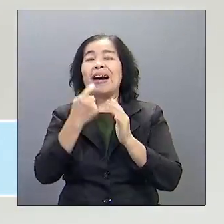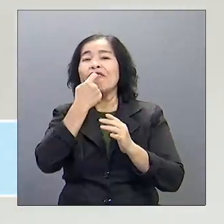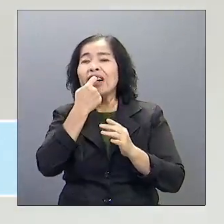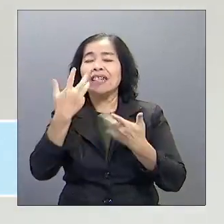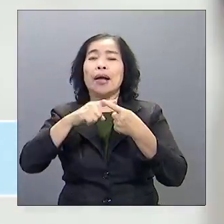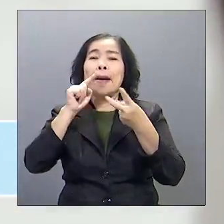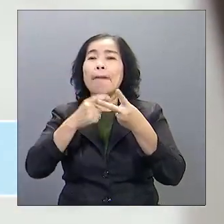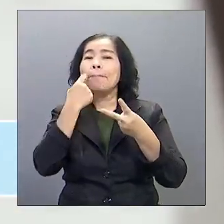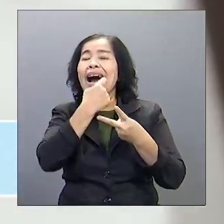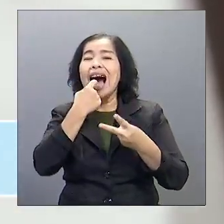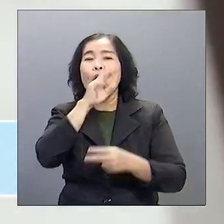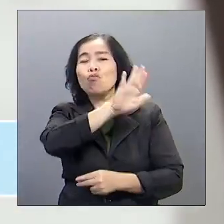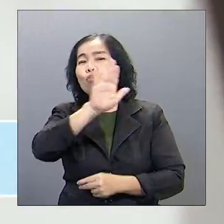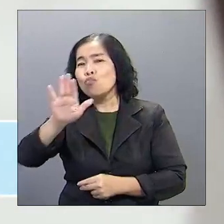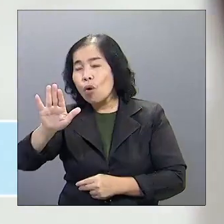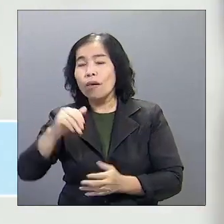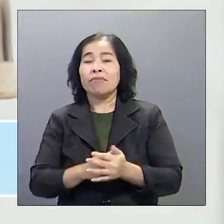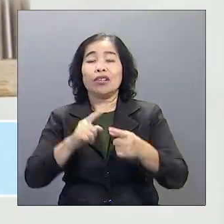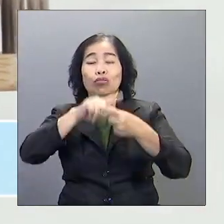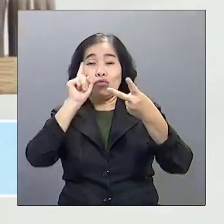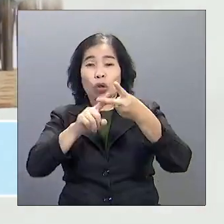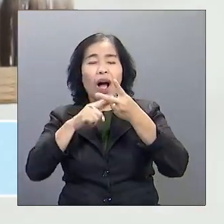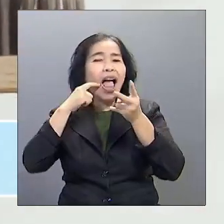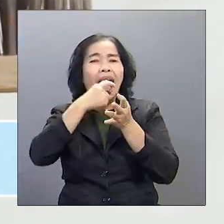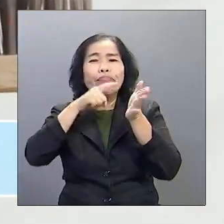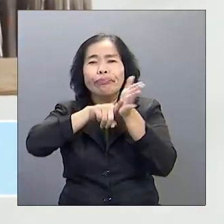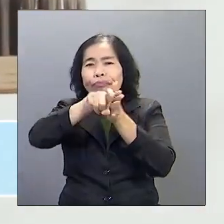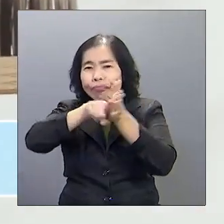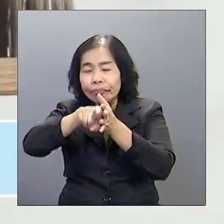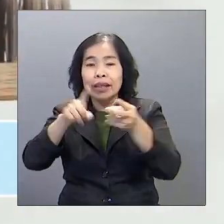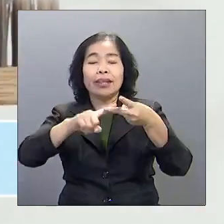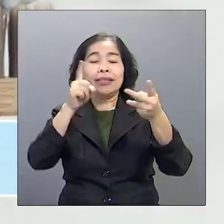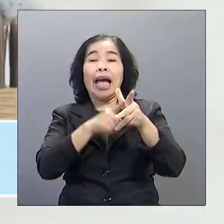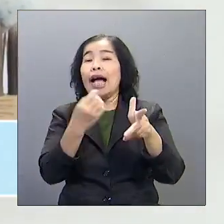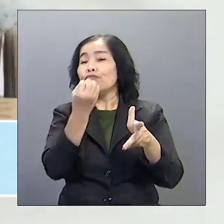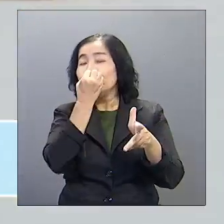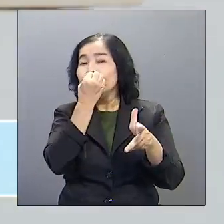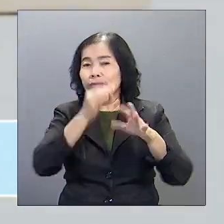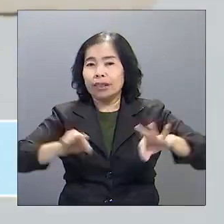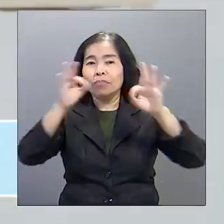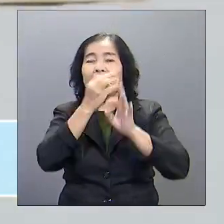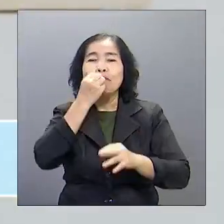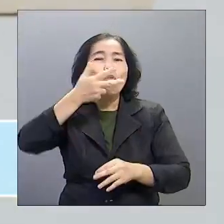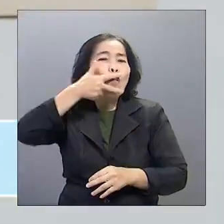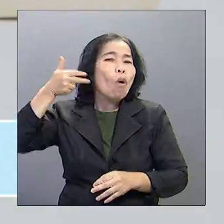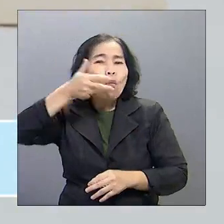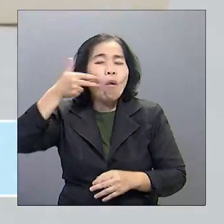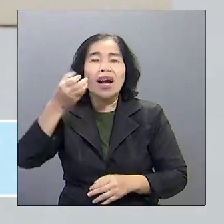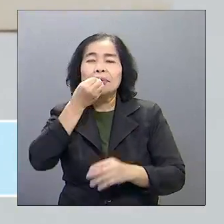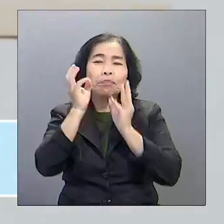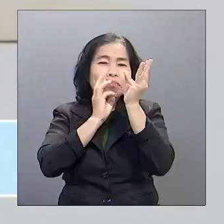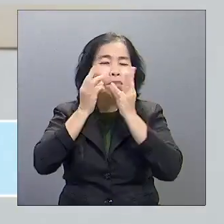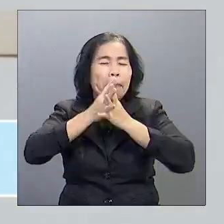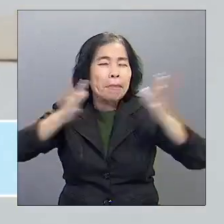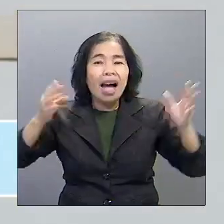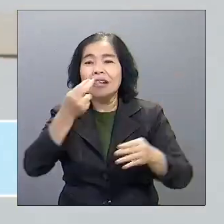องปากของแต่ละคนครับ2เชื้อแบคทีเรียในช่องปาก3อาหารครับโดยเฉพาะพวกของหวานอาหารที่มีน้ำตาลเป็นส่วนประก